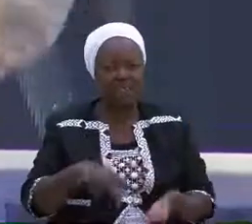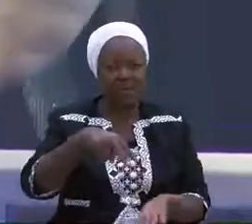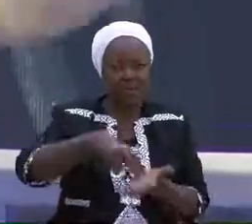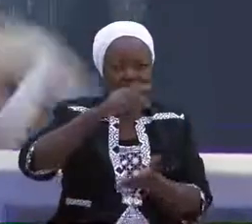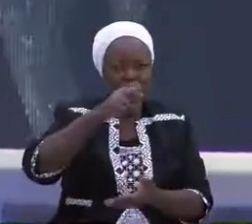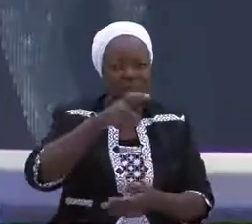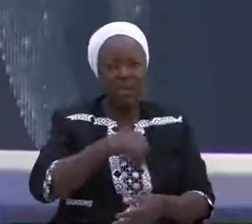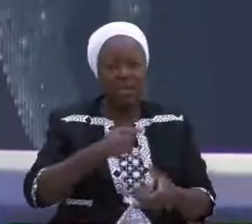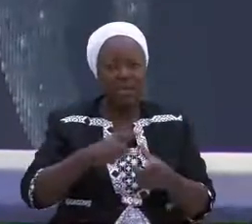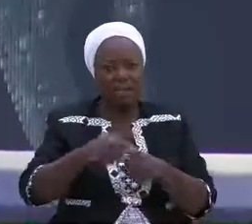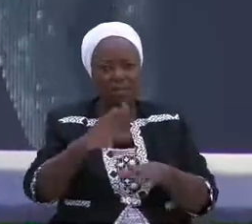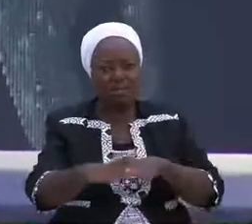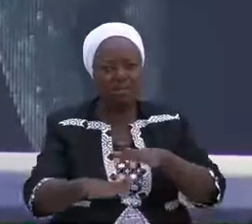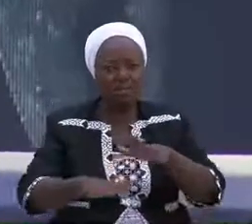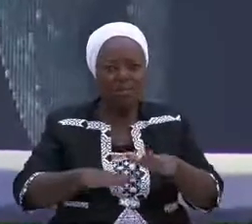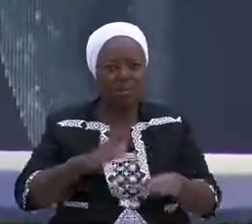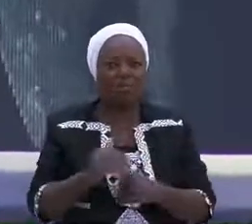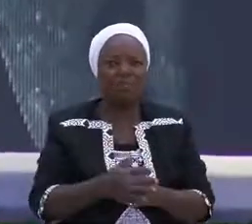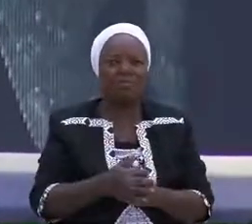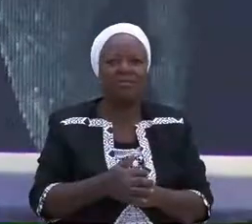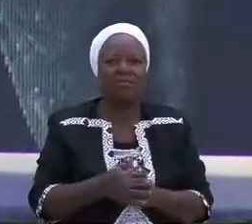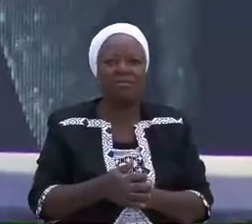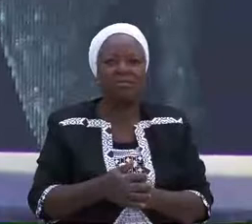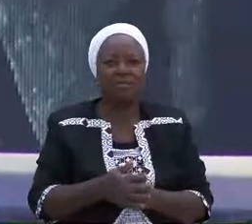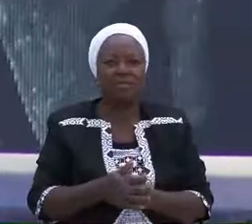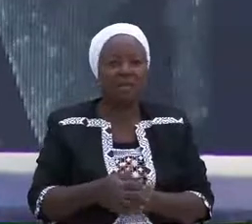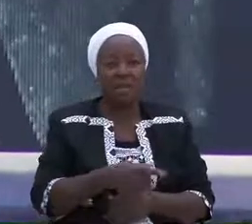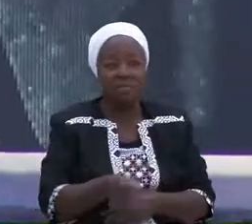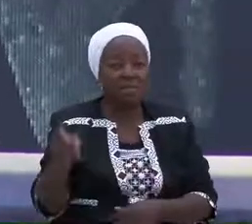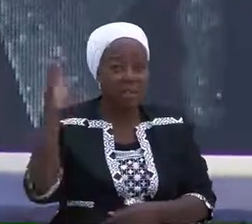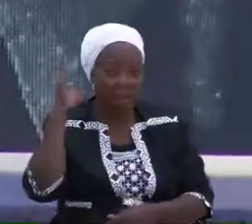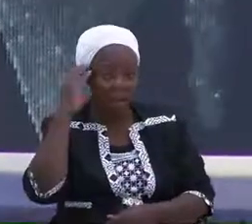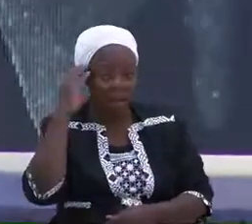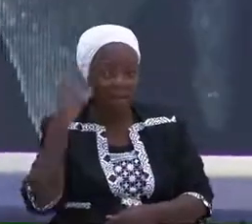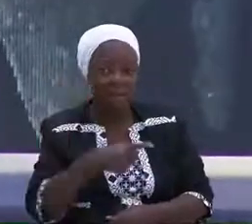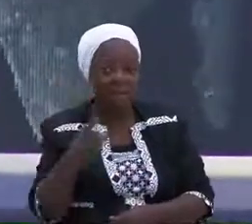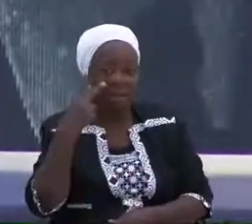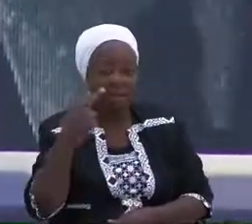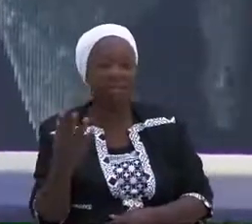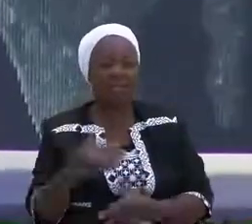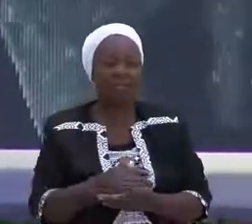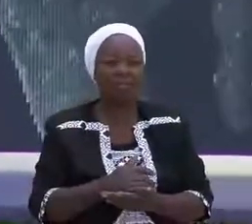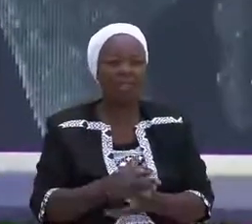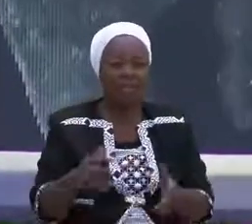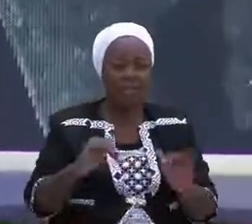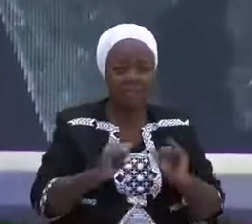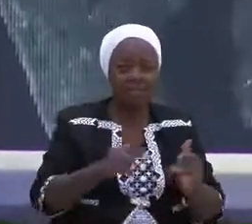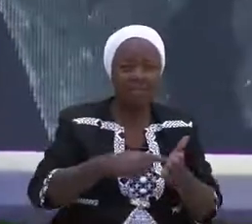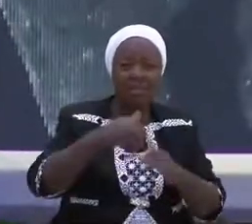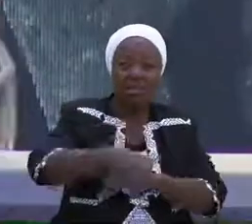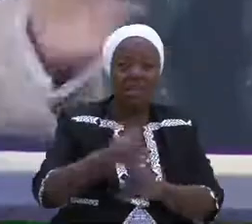Tout le monde pouvait le voir. Ils ont entendu, ils ont vu. La même chose ce soir, tout ce que tu